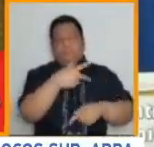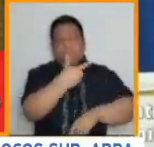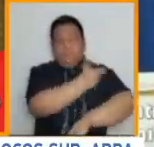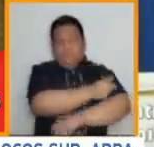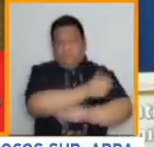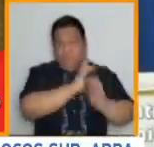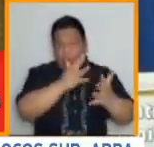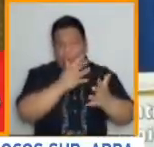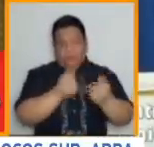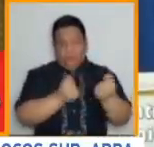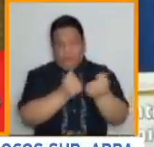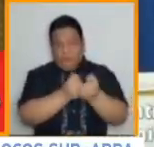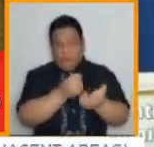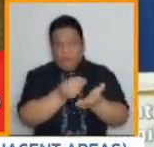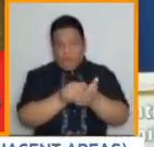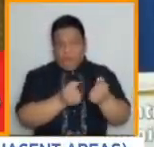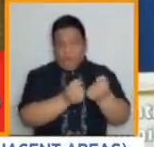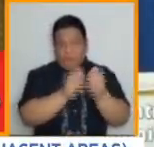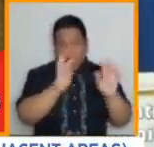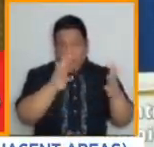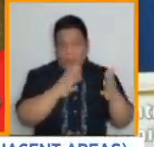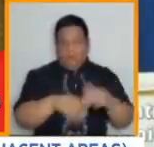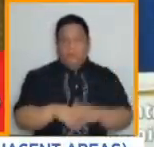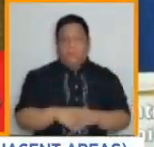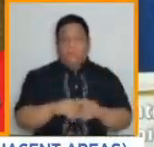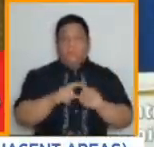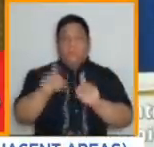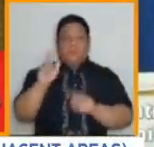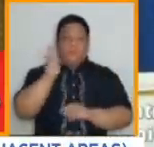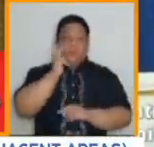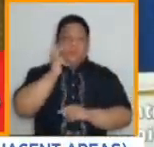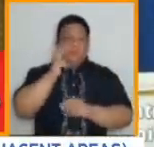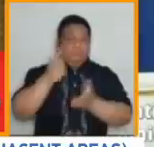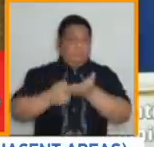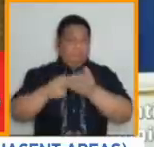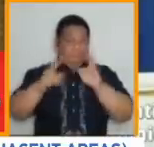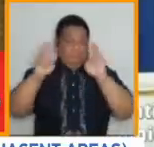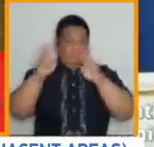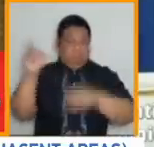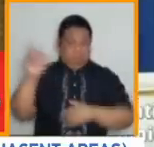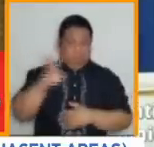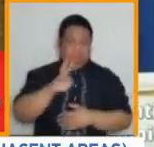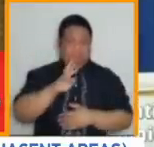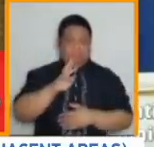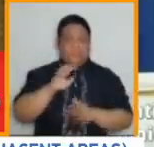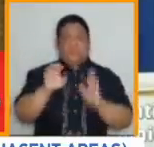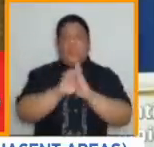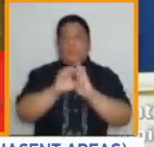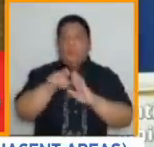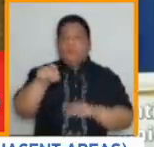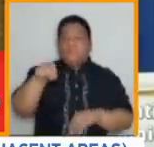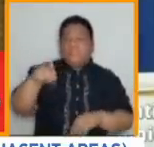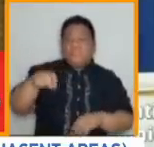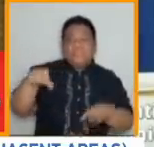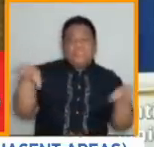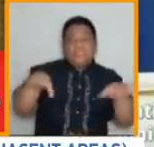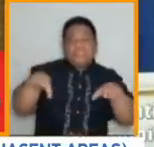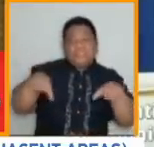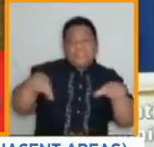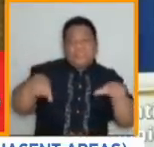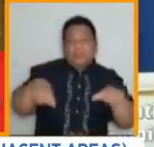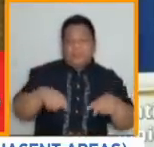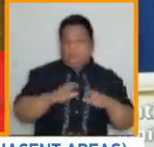employment. And then one of the reasons that would be asked of you by the